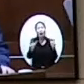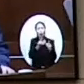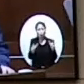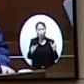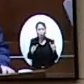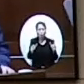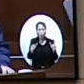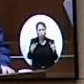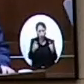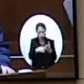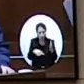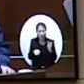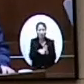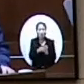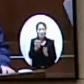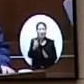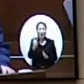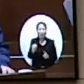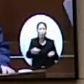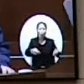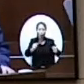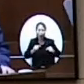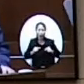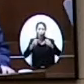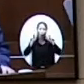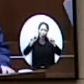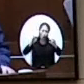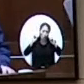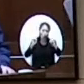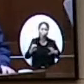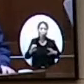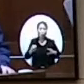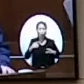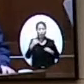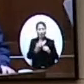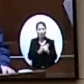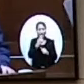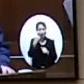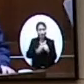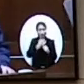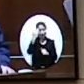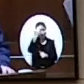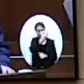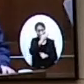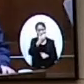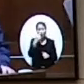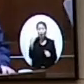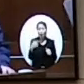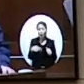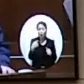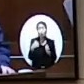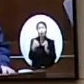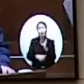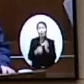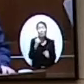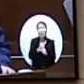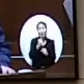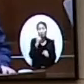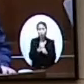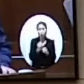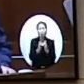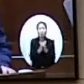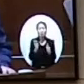수 있도록 EM 활용 공고 캠페인과 더불어 친환경 제품 제작 교육도 실시해